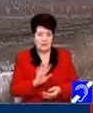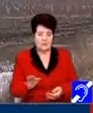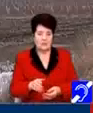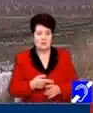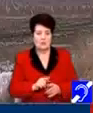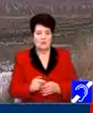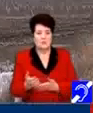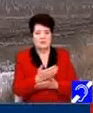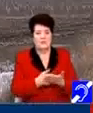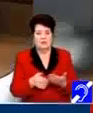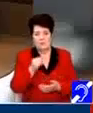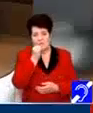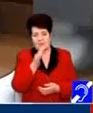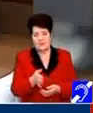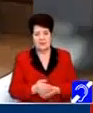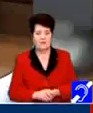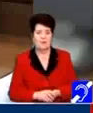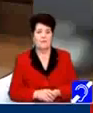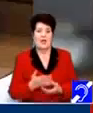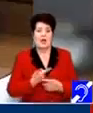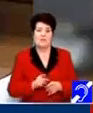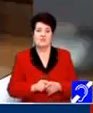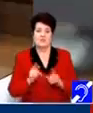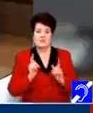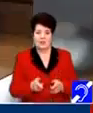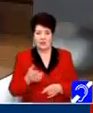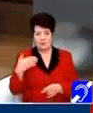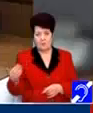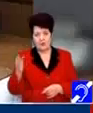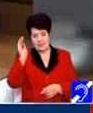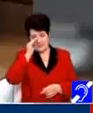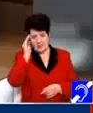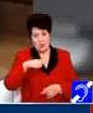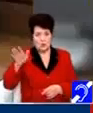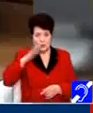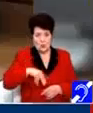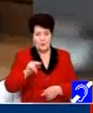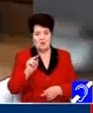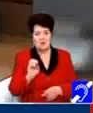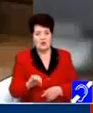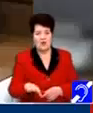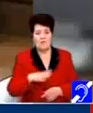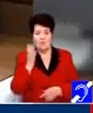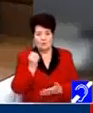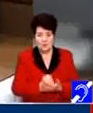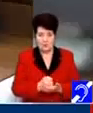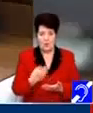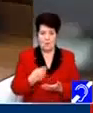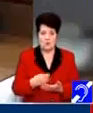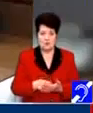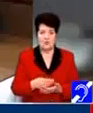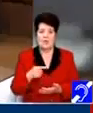aparțin, să-și poată strânge recoltele. La acest acord cu partea transnistreană s-a ajuns după ce a fost aprobat bugetul